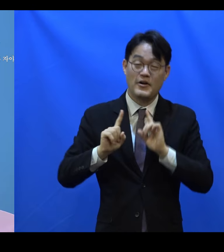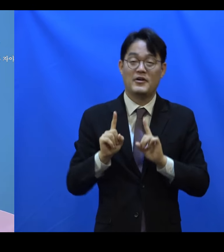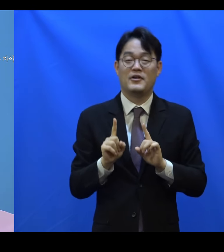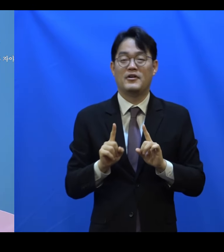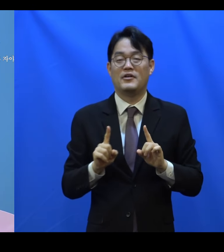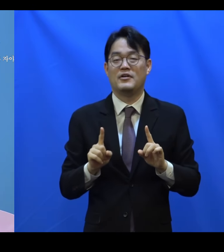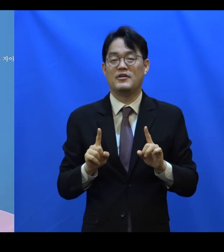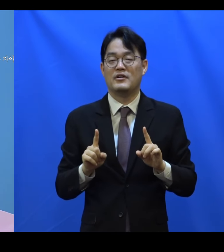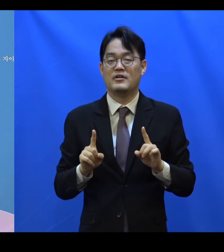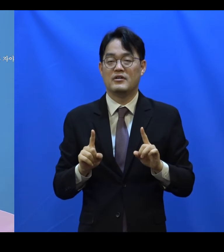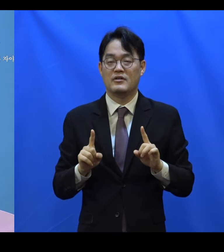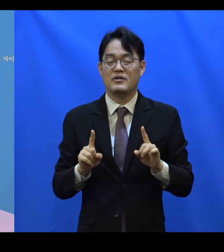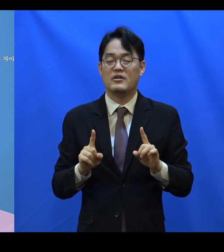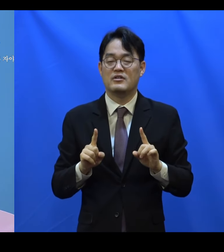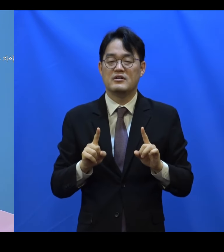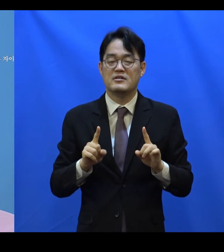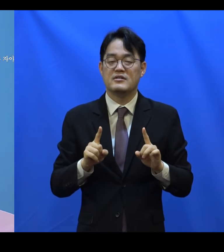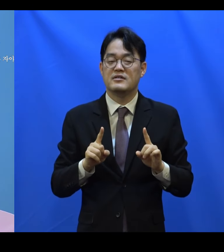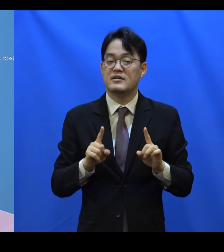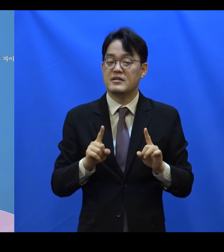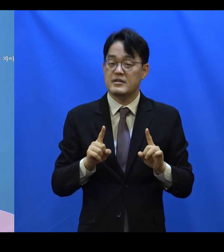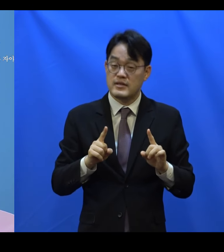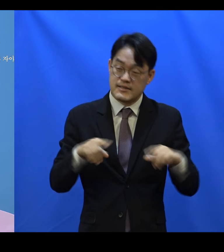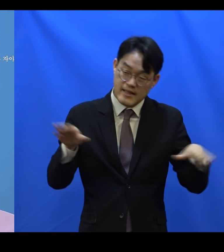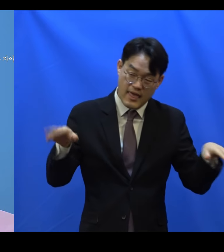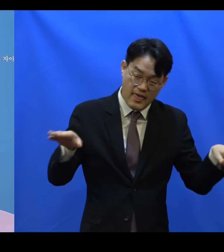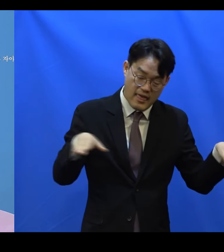이렇게 날개를 탁 보니까 상처가 너무 많은 거예요.